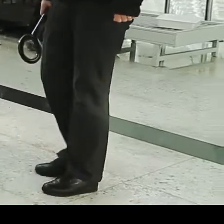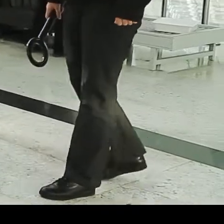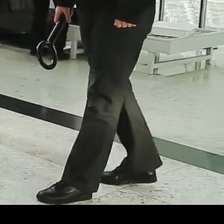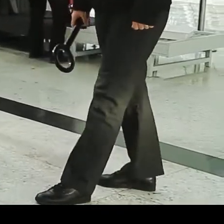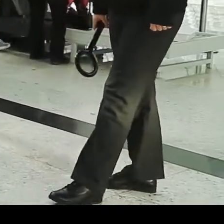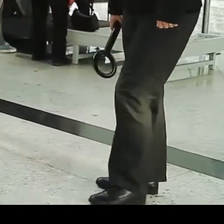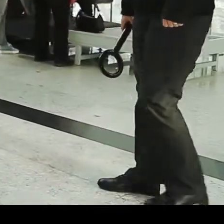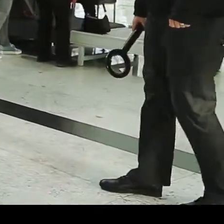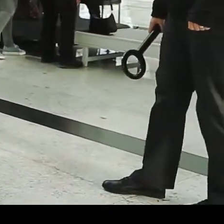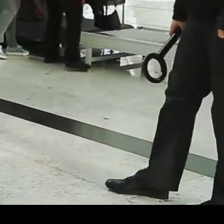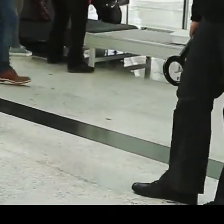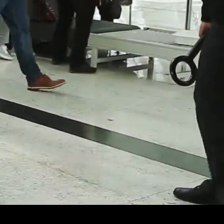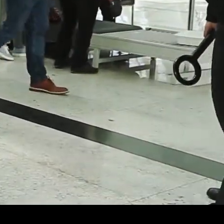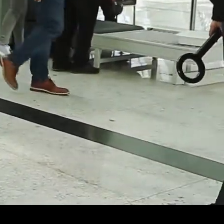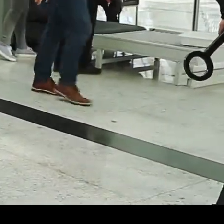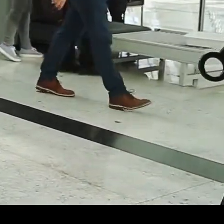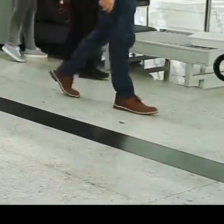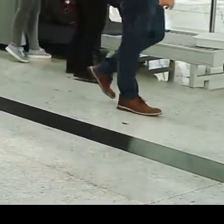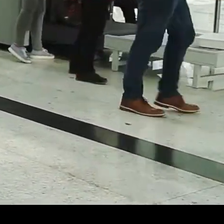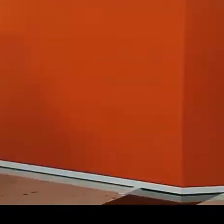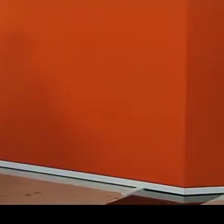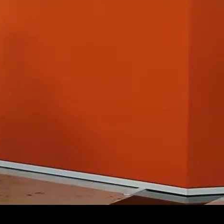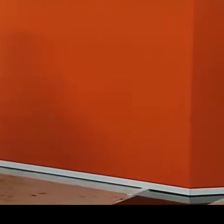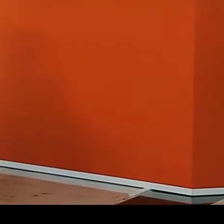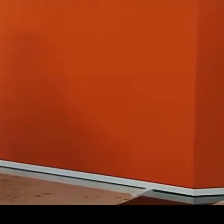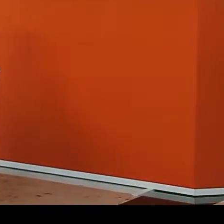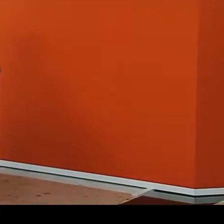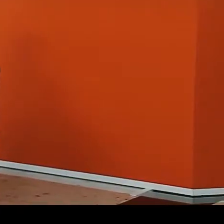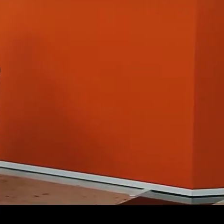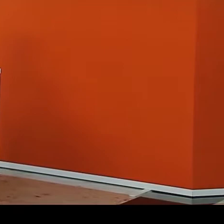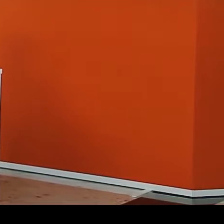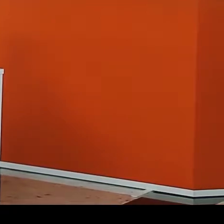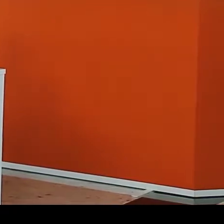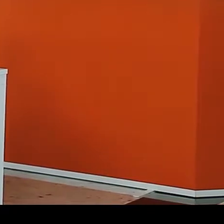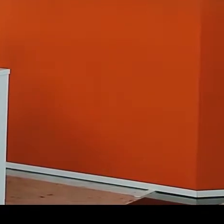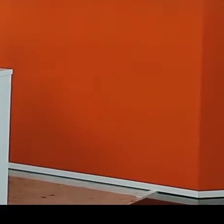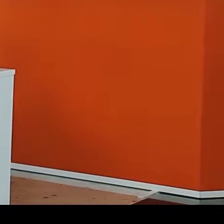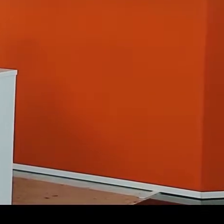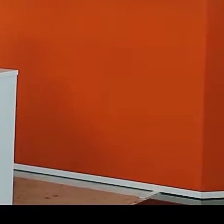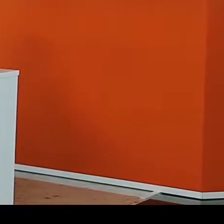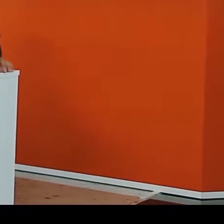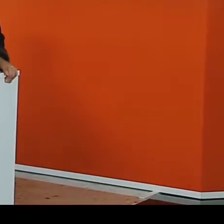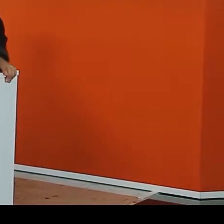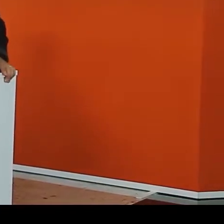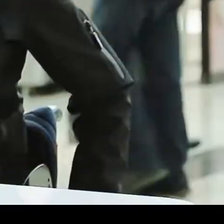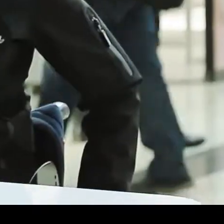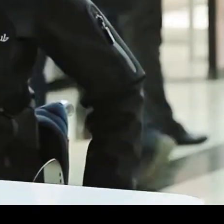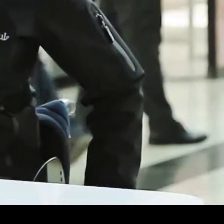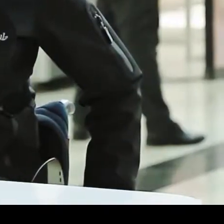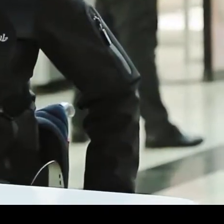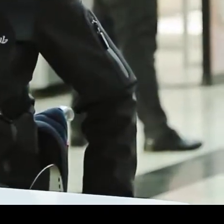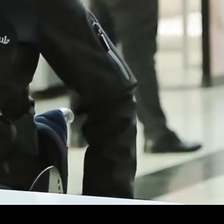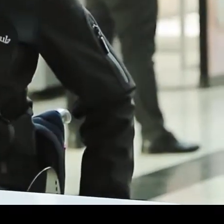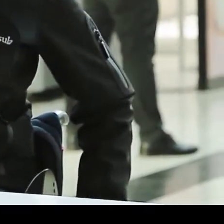cihazda engelli yolcuyu tarıyor. Ve turuncu yuvarlak zemin üzerinde engelli hizmet noktası yazılı olan köşeye ilerliyorlar.